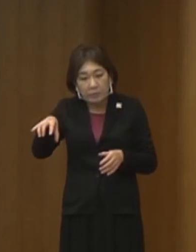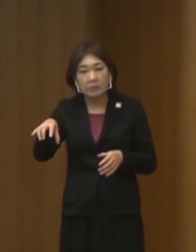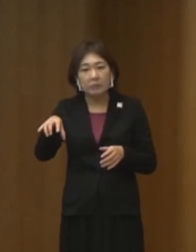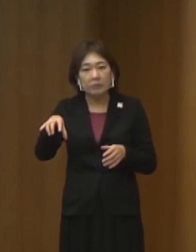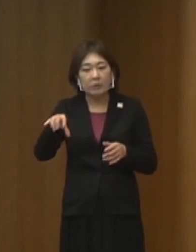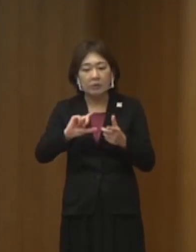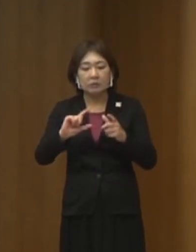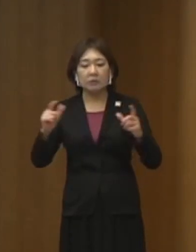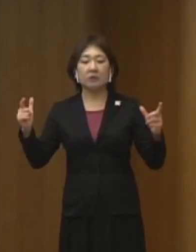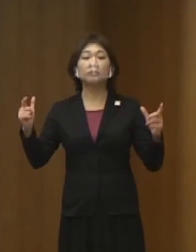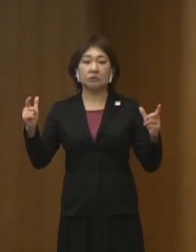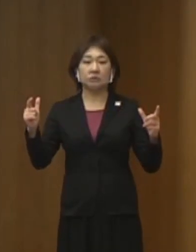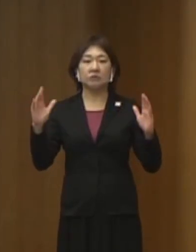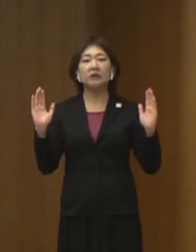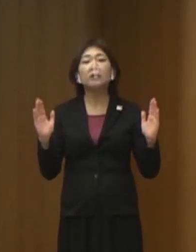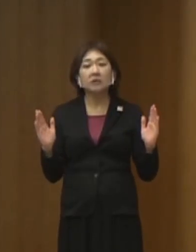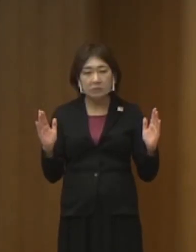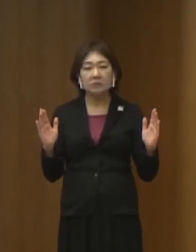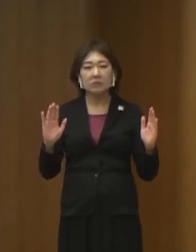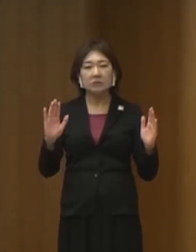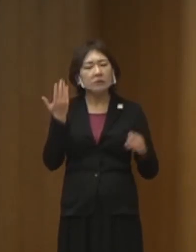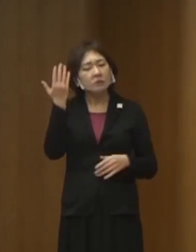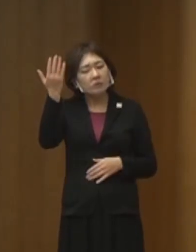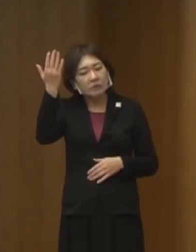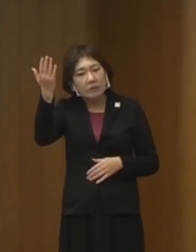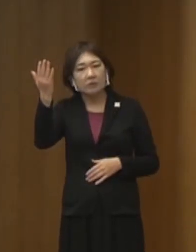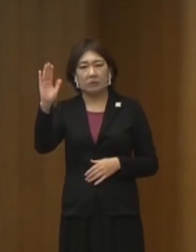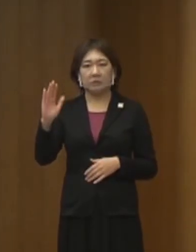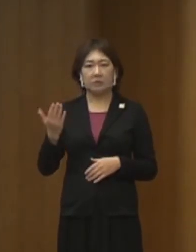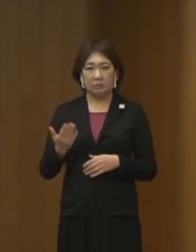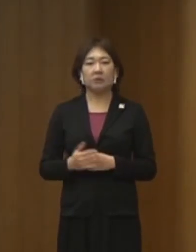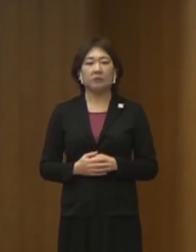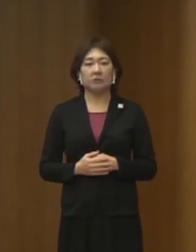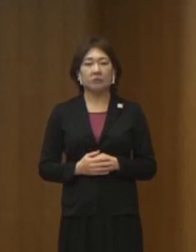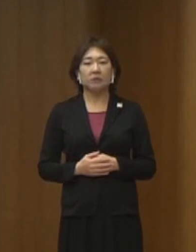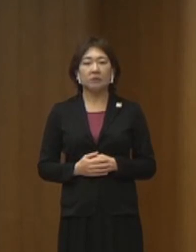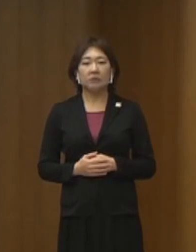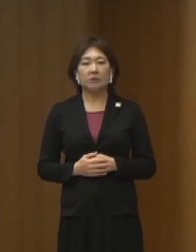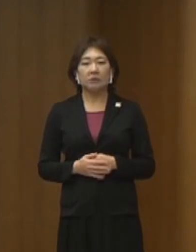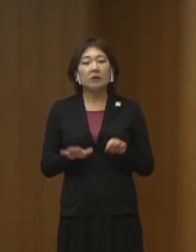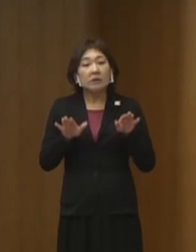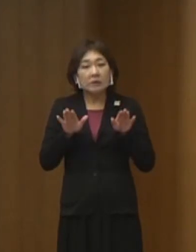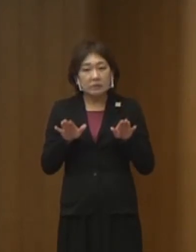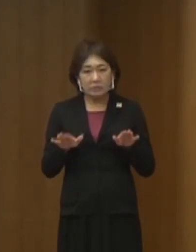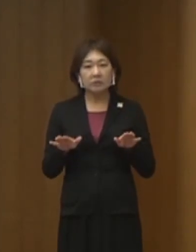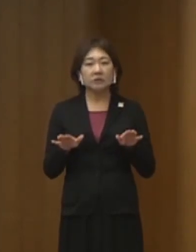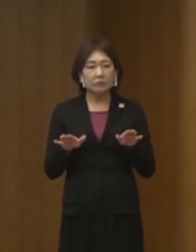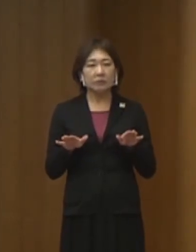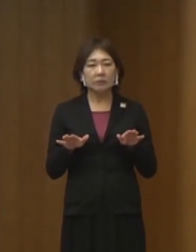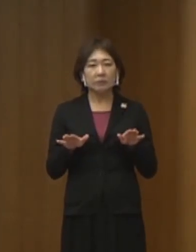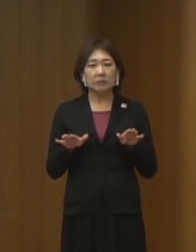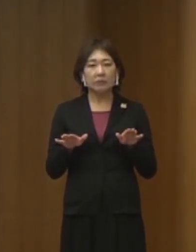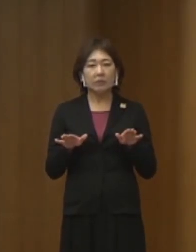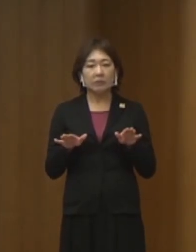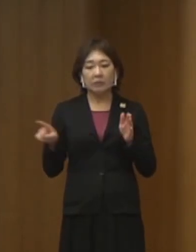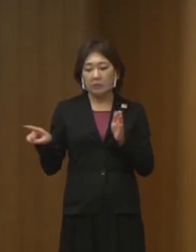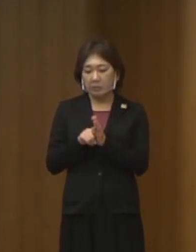するということが想定される時期に入っていきます。現時点でもこれまでの